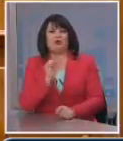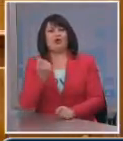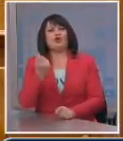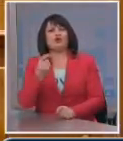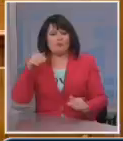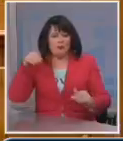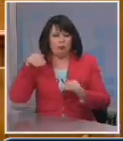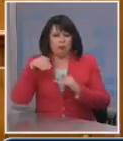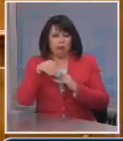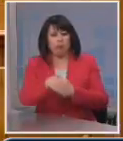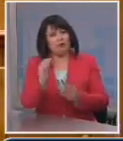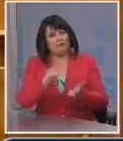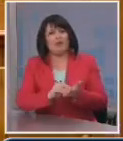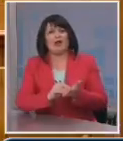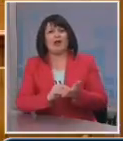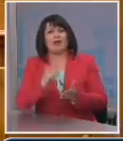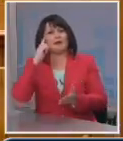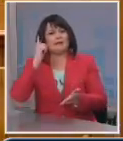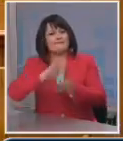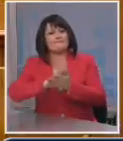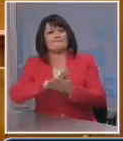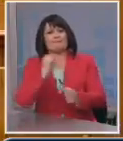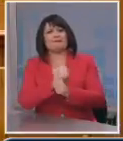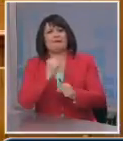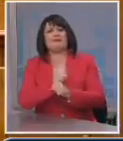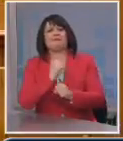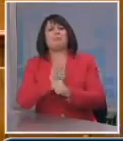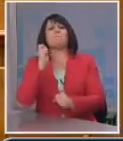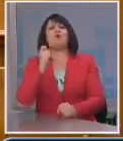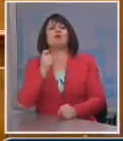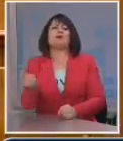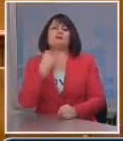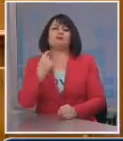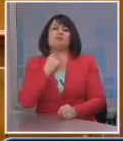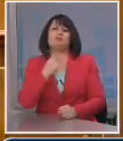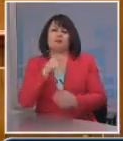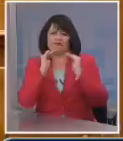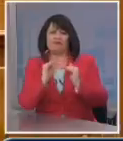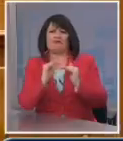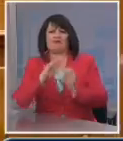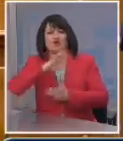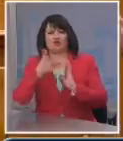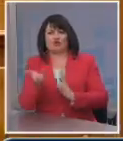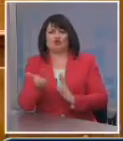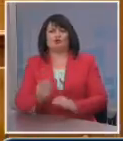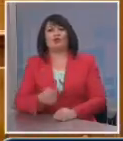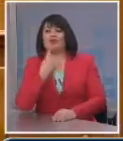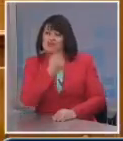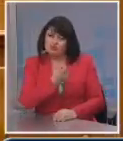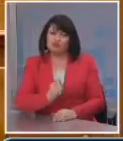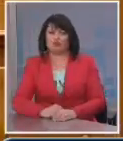σε ύφεση, μένοντας ιδεολειπτικά κολλημένοι σε πολιτικές που απέτυχαν σε όλα τα μέρη του κόσμου? Να σας το πω εγώ